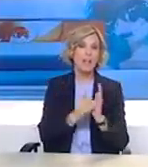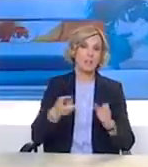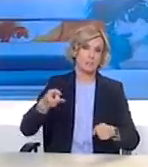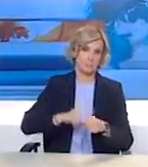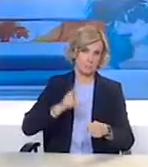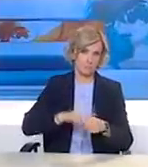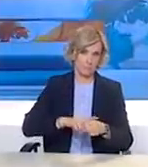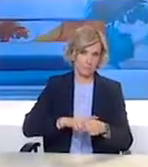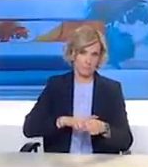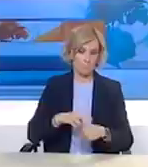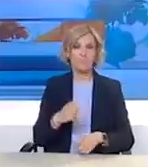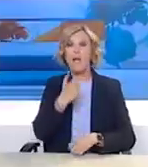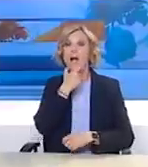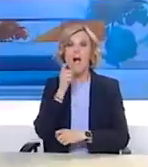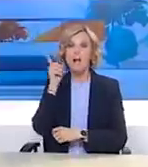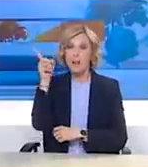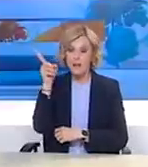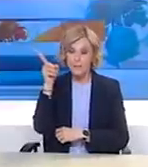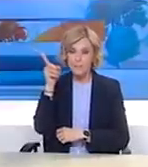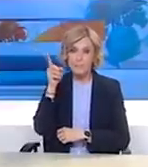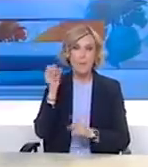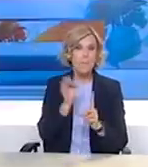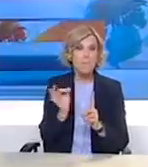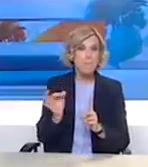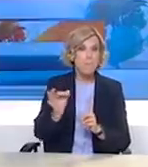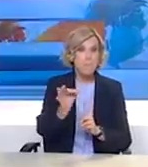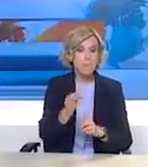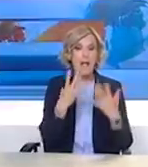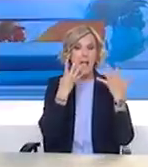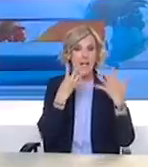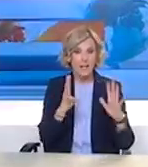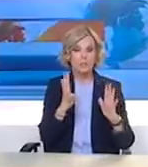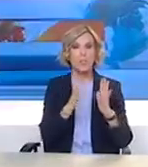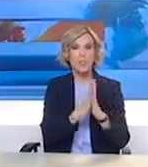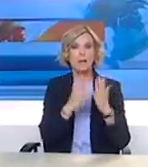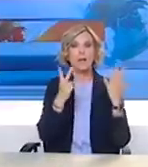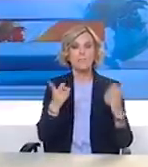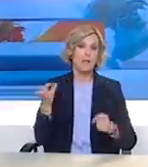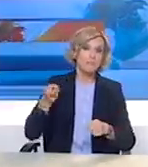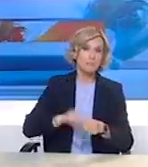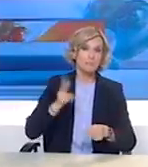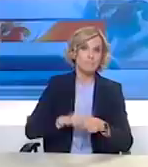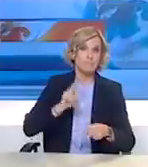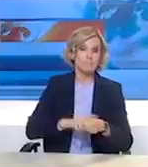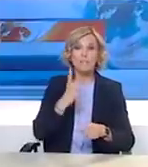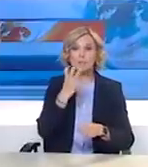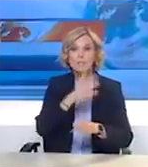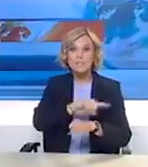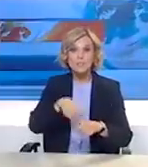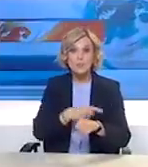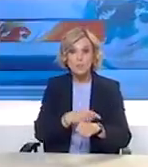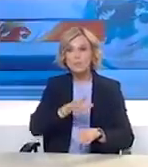θανάτους. Το Ηνωμένο Βασίλειο κατέγραψε 917 θανάτους σε ένα 24ωρο και